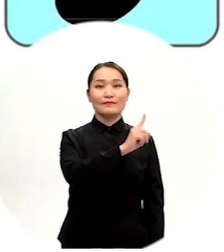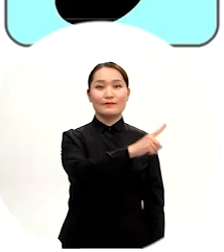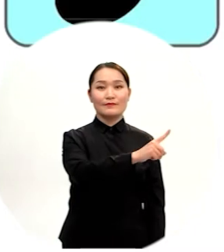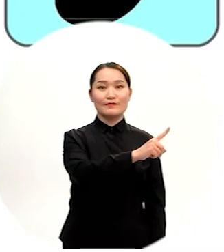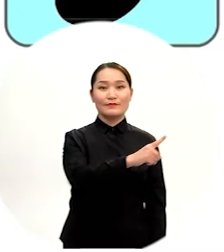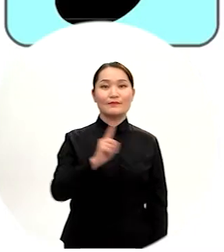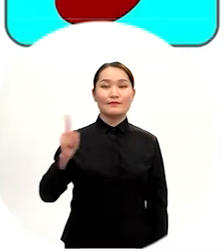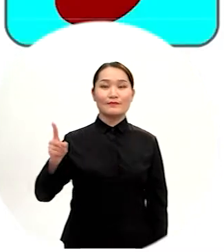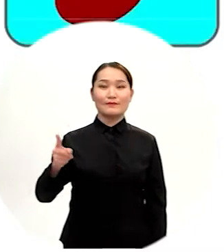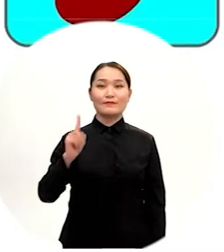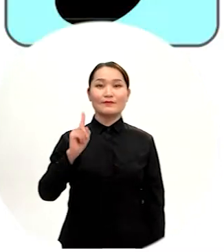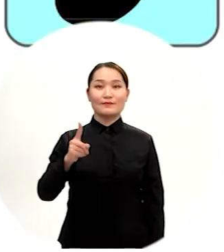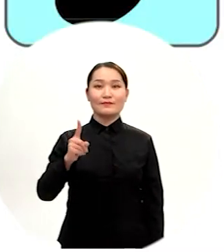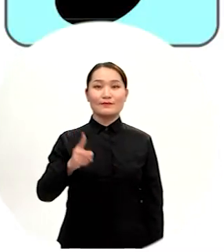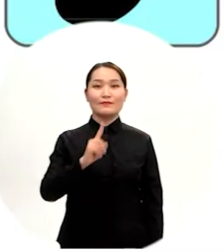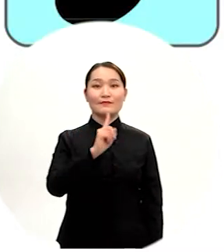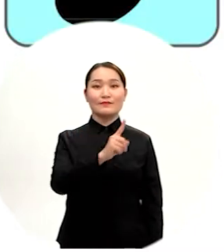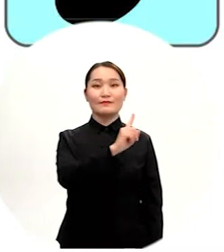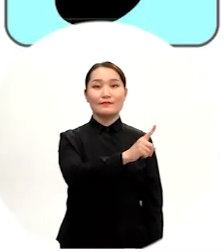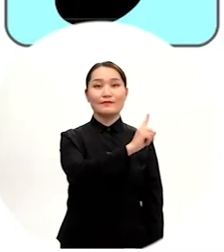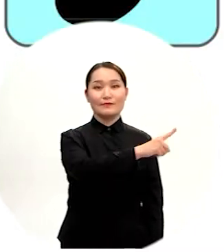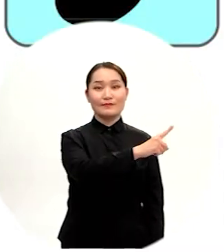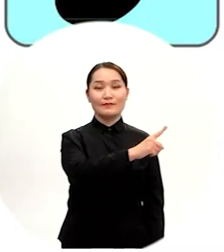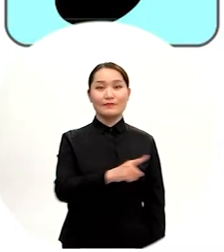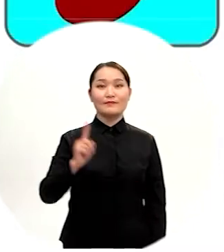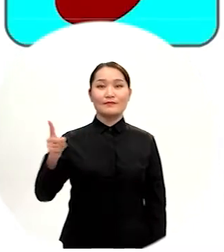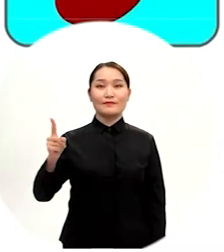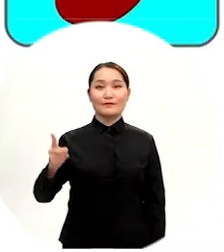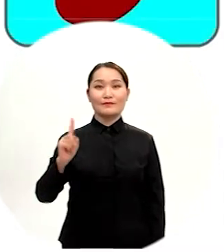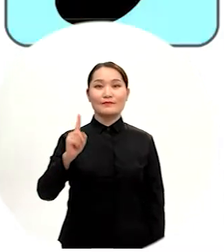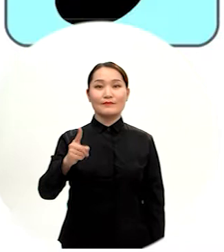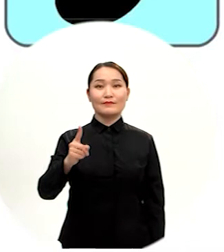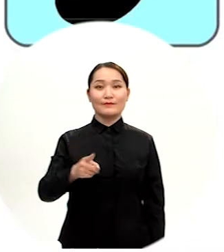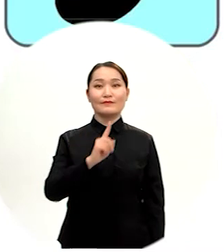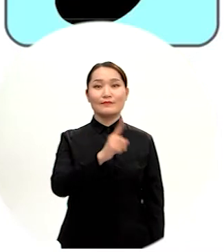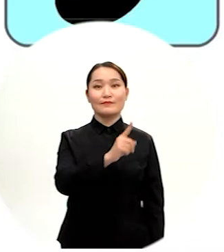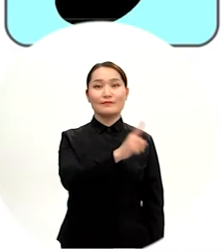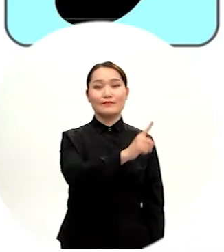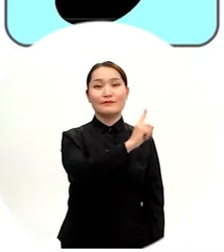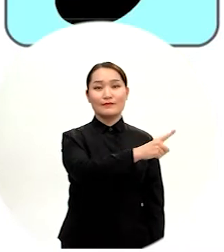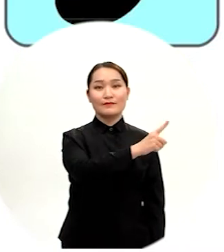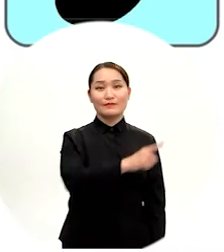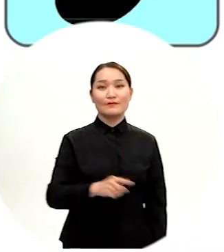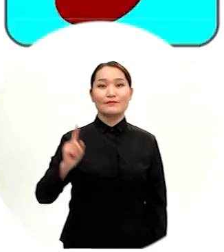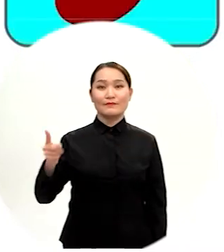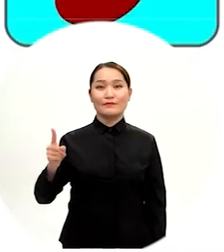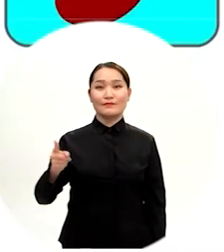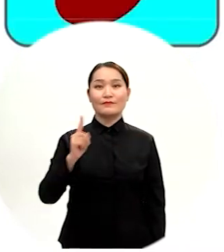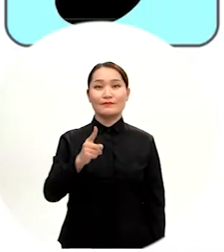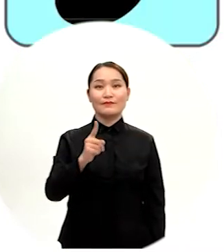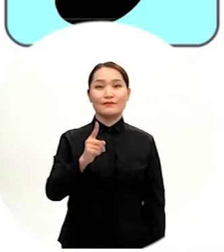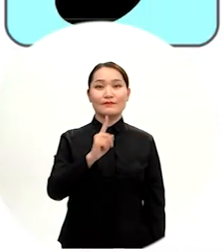E, Boro E, Doro E, Nicky, higher E, Boro E, Doro E, Nicky, higher E, Boro E, Doro